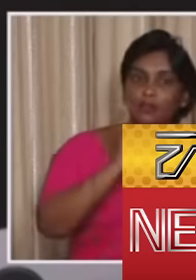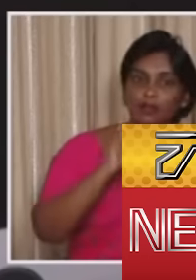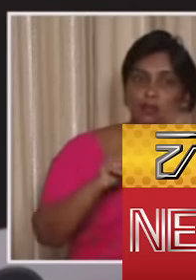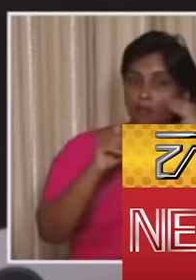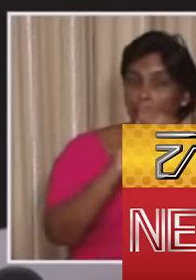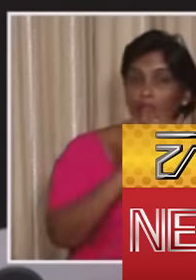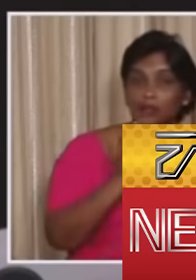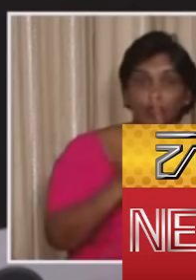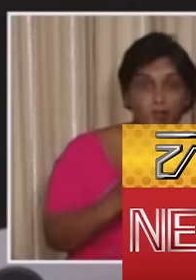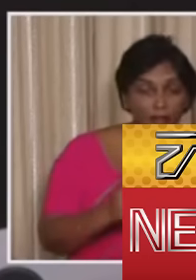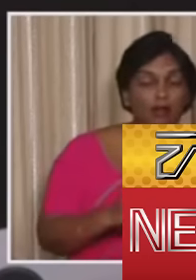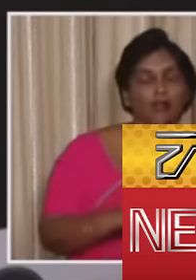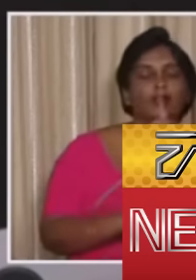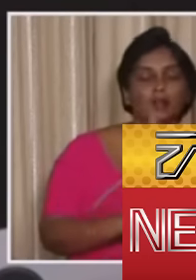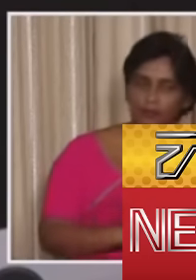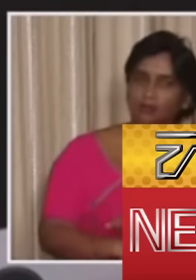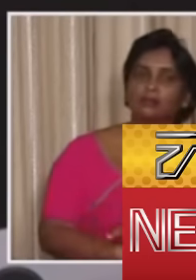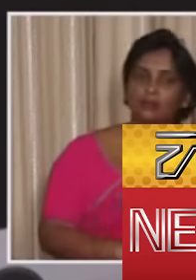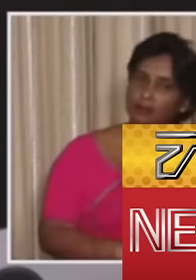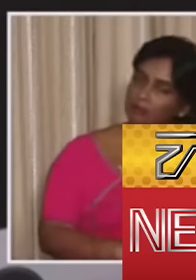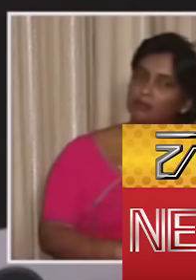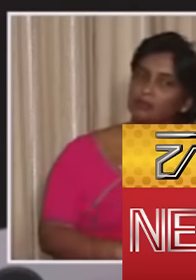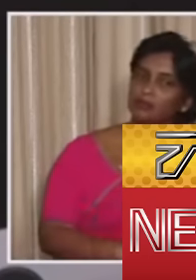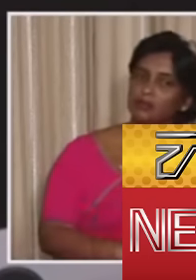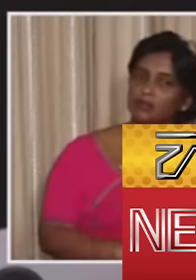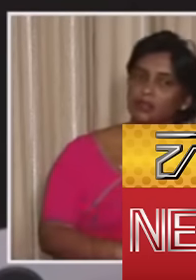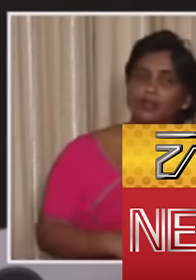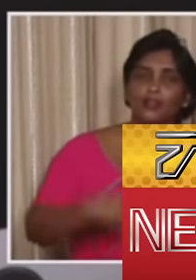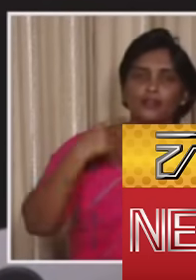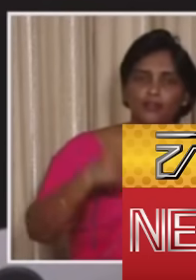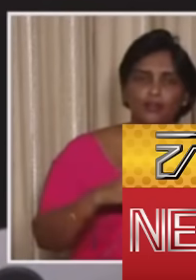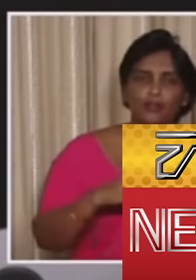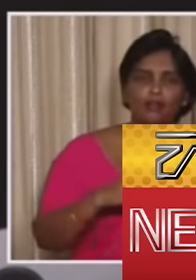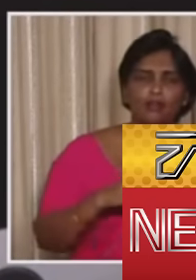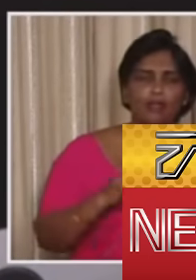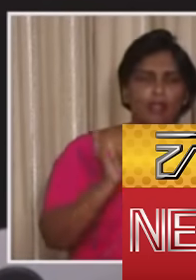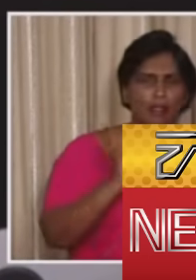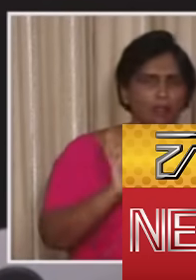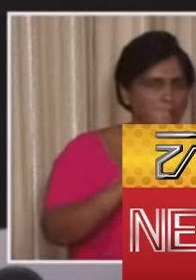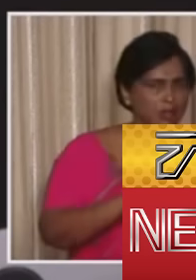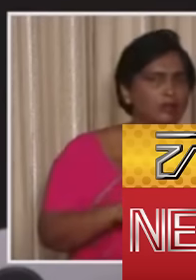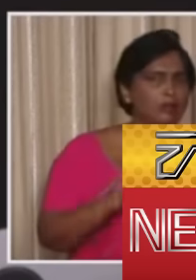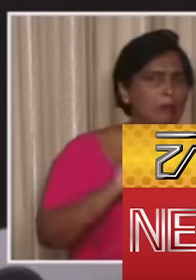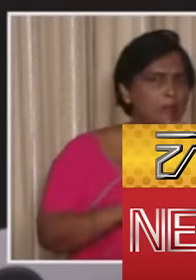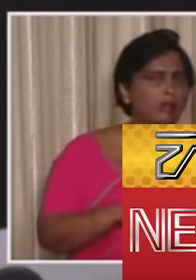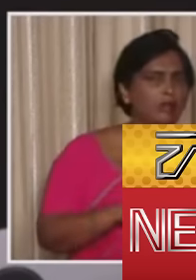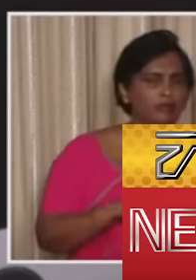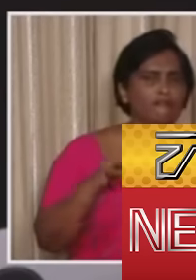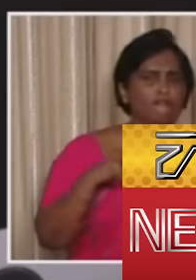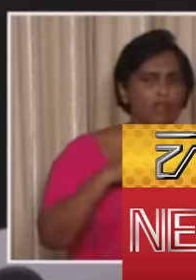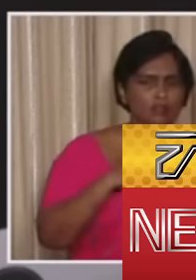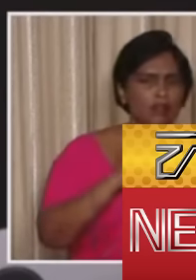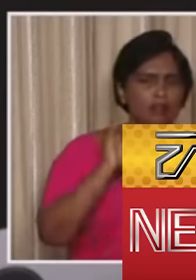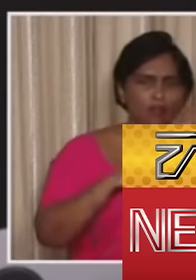කරුණු කියන්නේ අපිද කියලා අපි සාකච්ඡා කරමු. අපේ පැත්තෙන් එතුමා විවාදයකට නායකුත් තියෙනවා. මීට පෙර එතුමා පාර්ලිමේන්තුවේදී වසන් සමරසිංහ සහෝදරයා